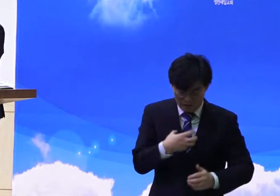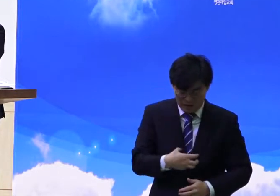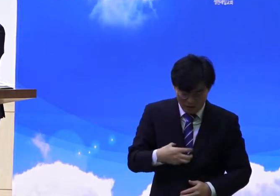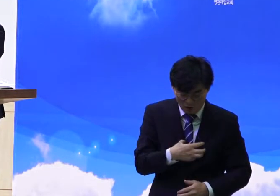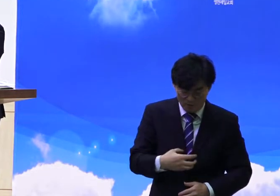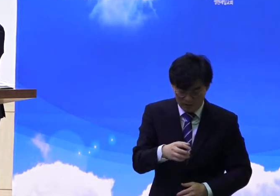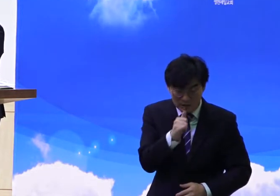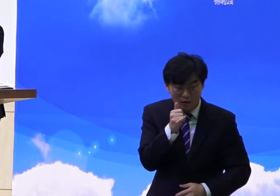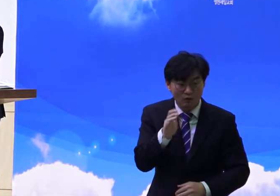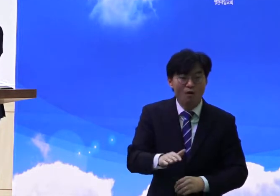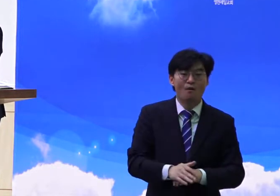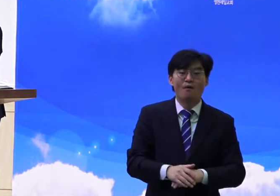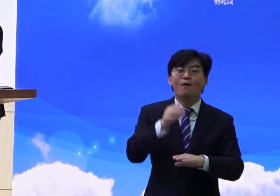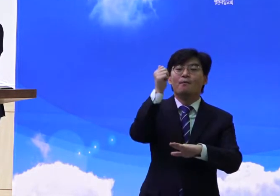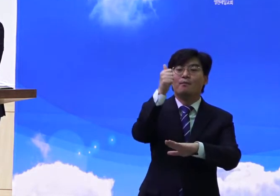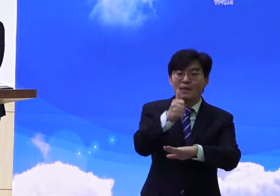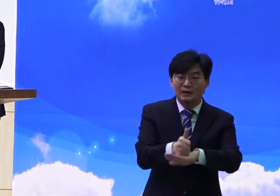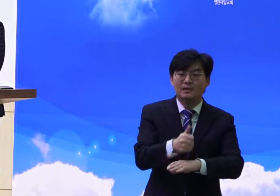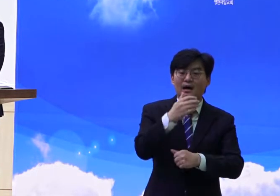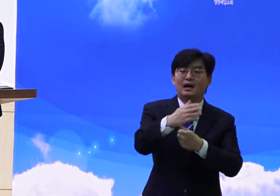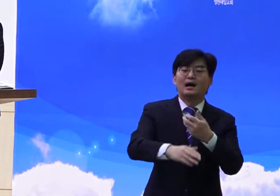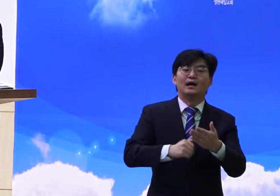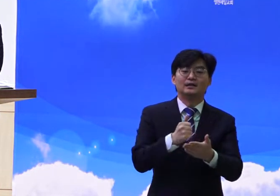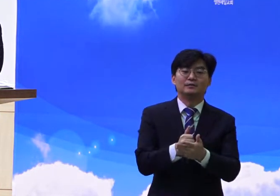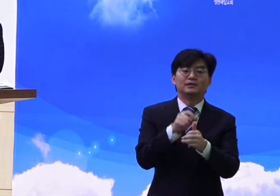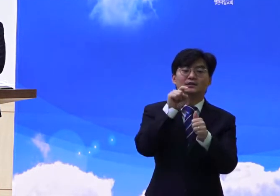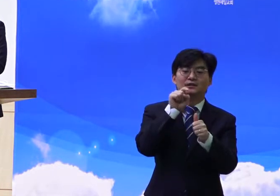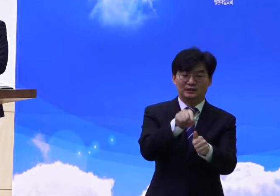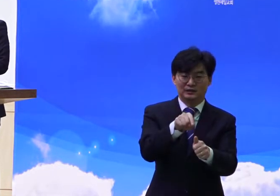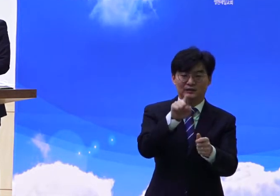구원받은 구원 사건이기도 했습니다.